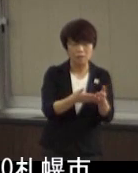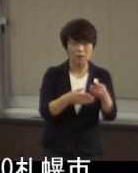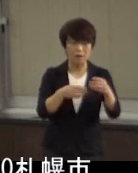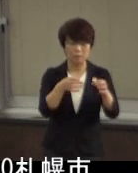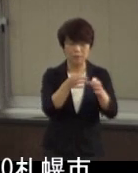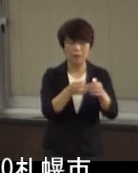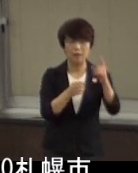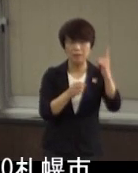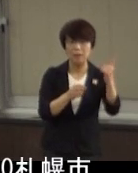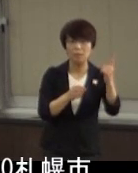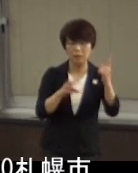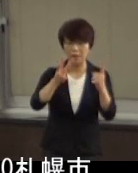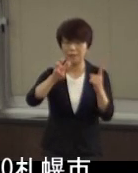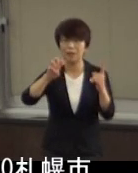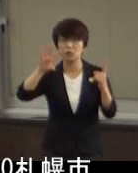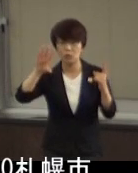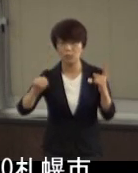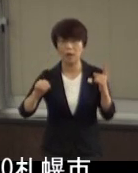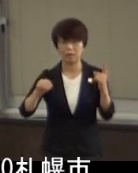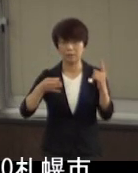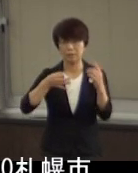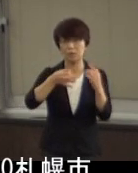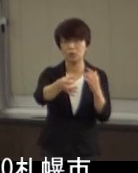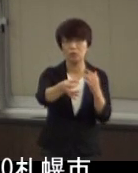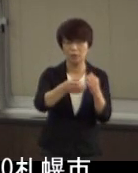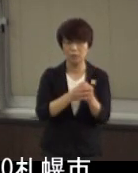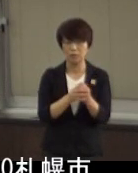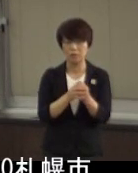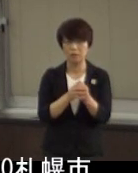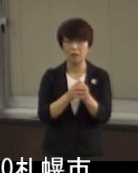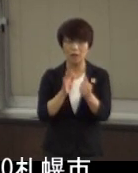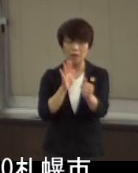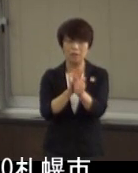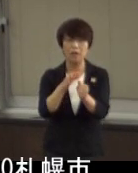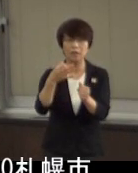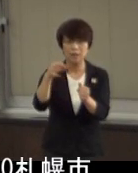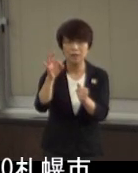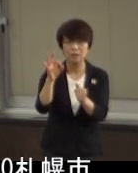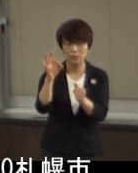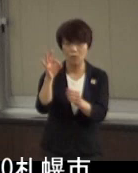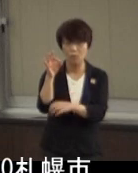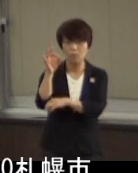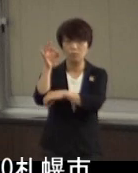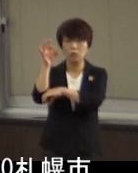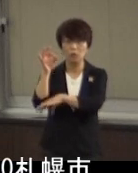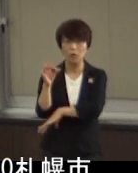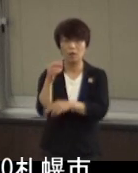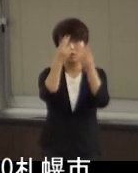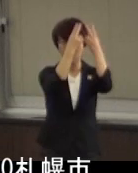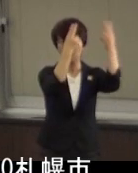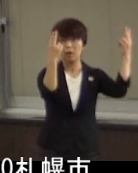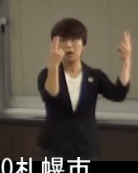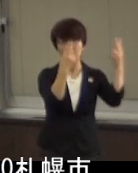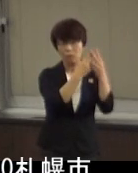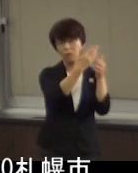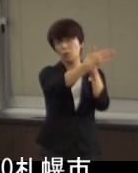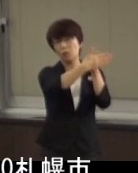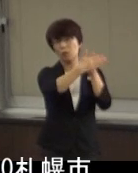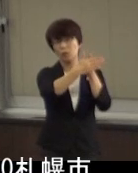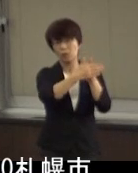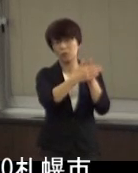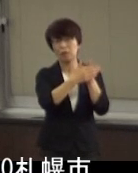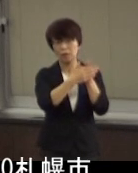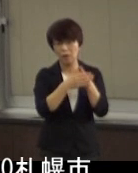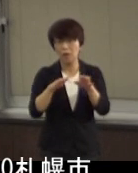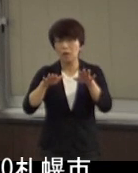支援をいたします。なお、この支援金の財源につきましては、北海道にも協力をいただきたく、本日、